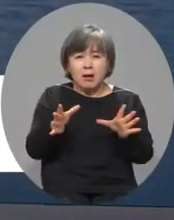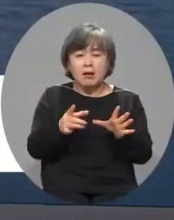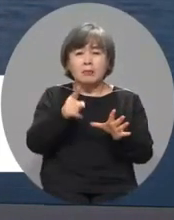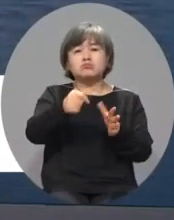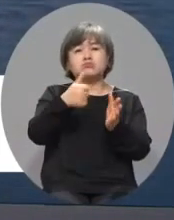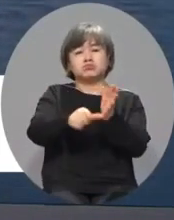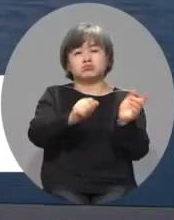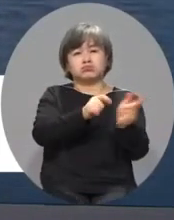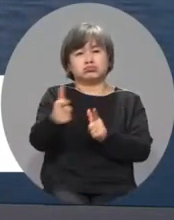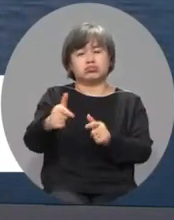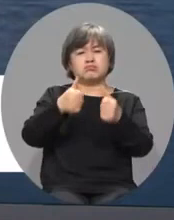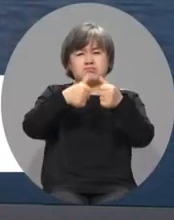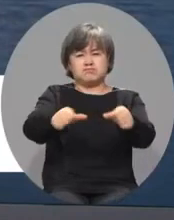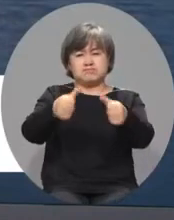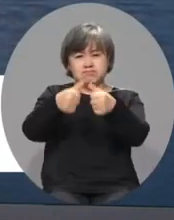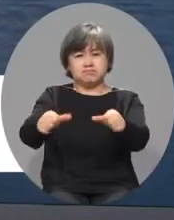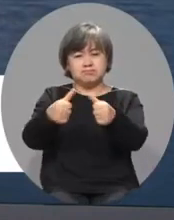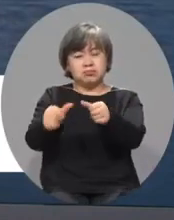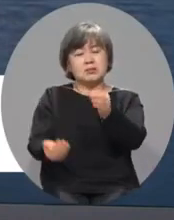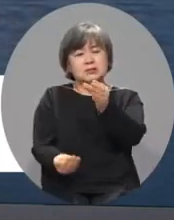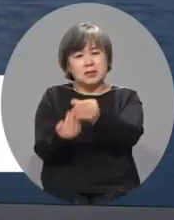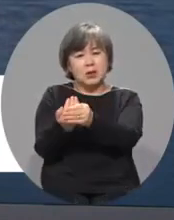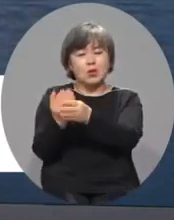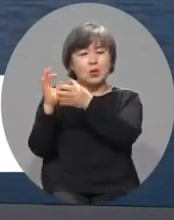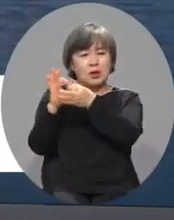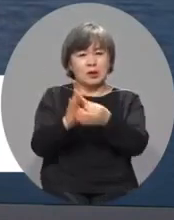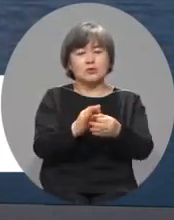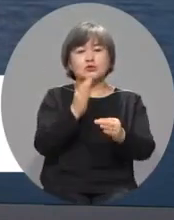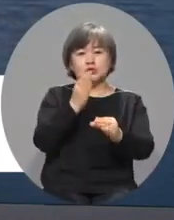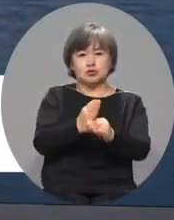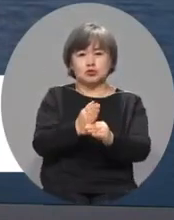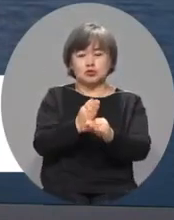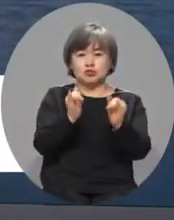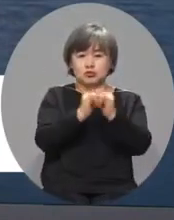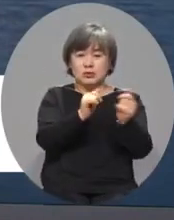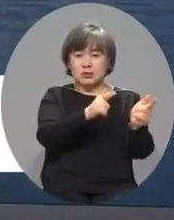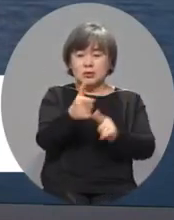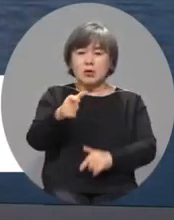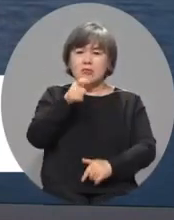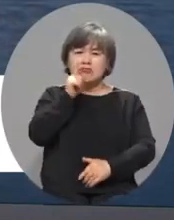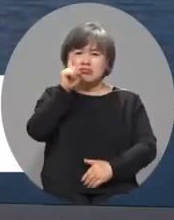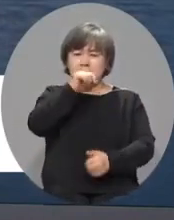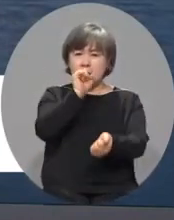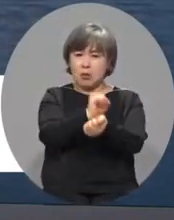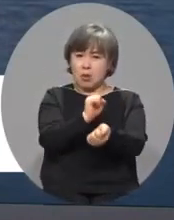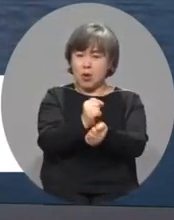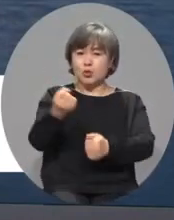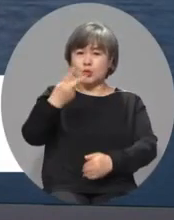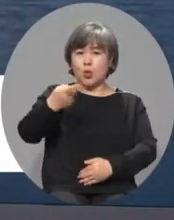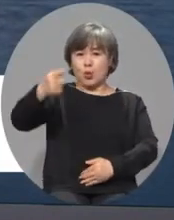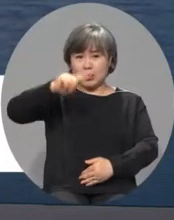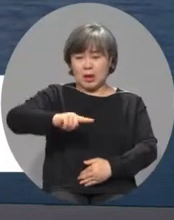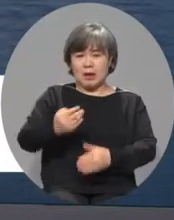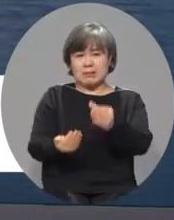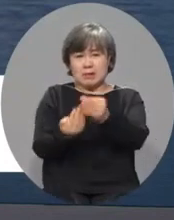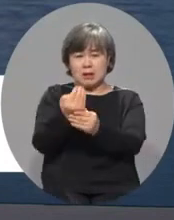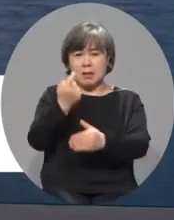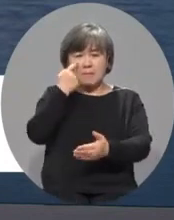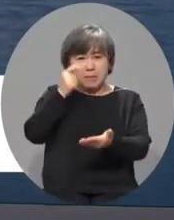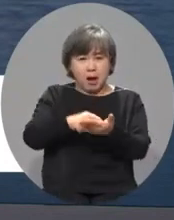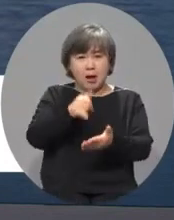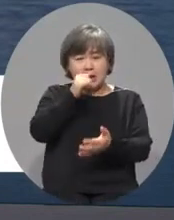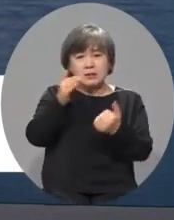설비들이 맥없이 파손되는 사고가 잇따르고 있다고 합니다. 주민들은 수질 오염 논란에 이어서 최근 사고가 자주